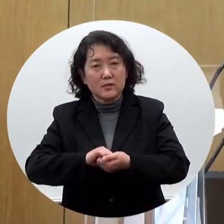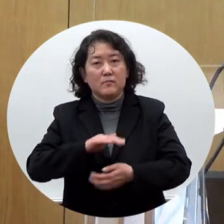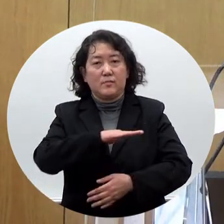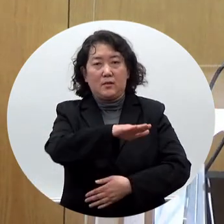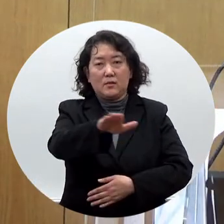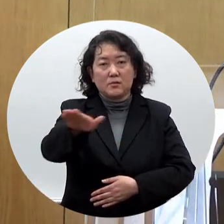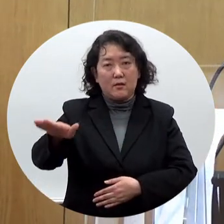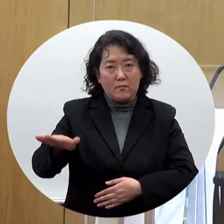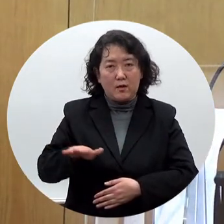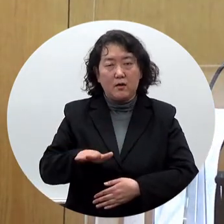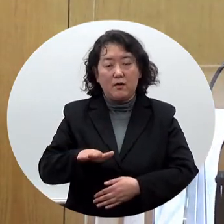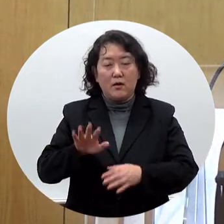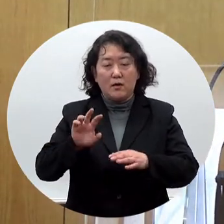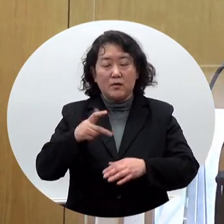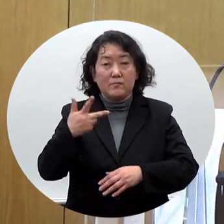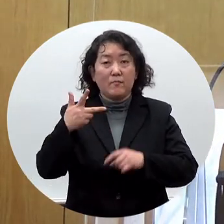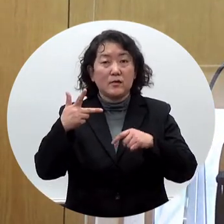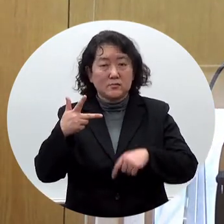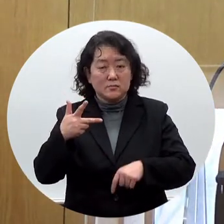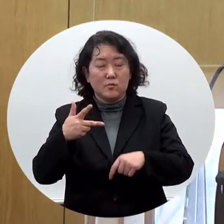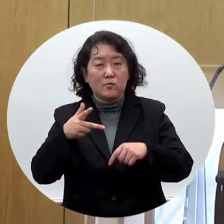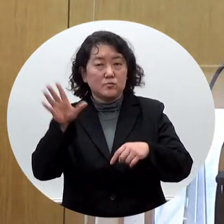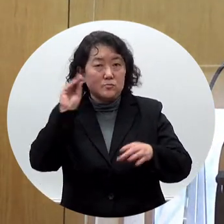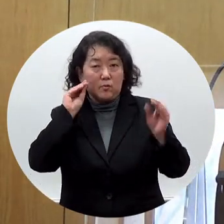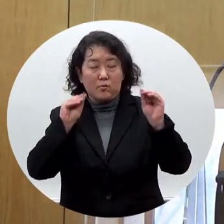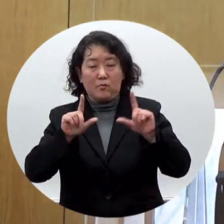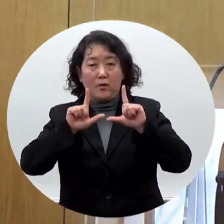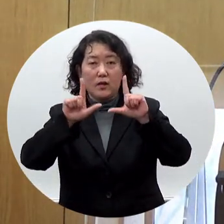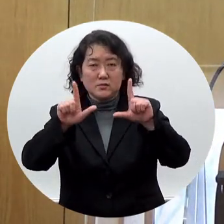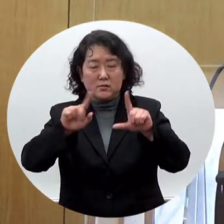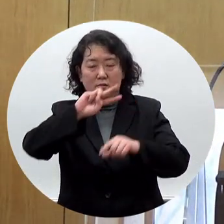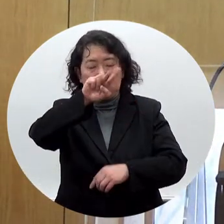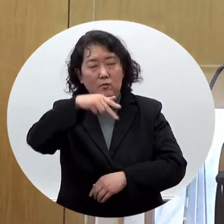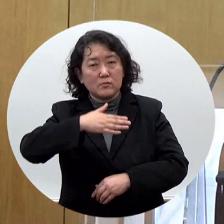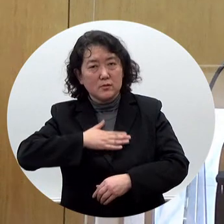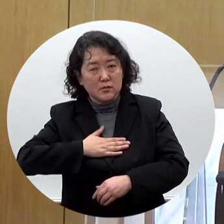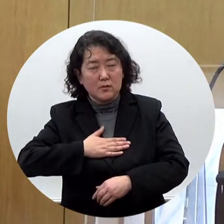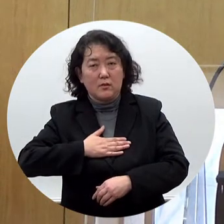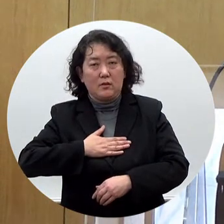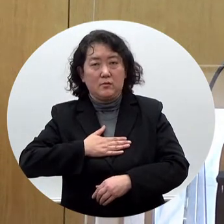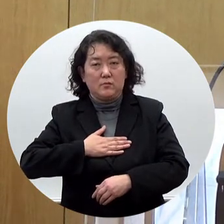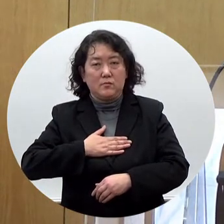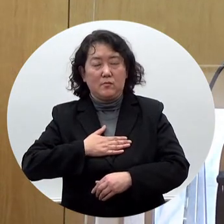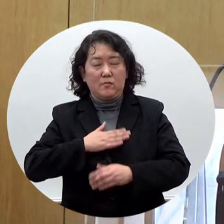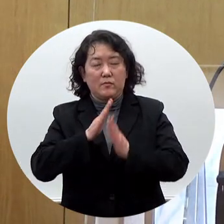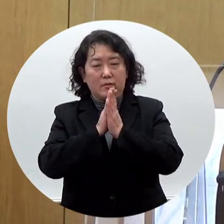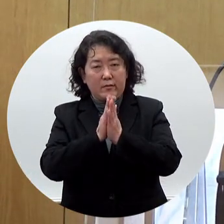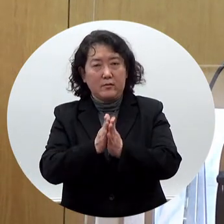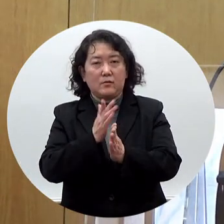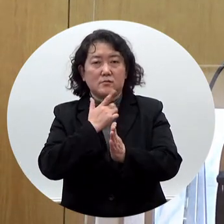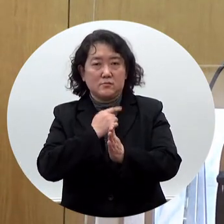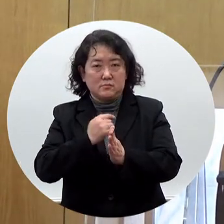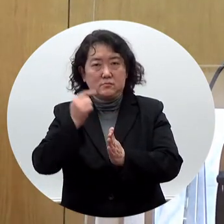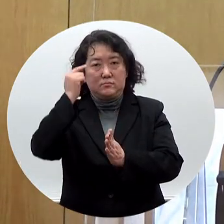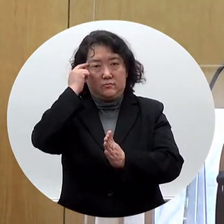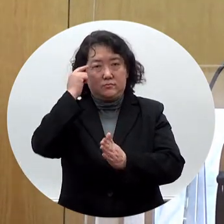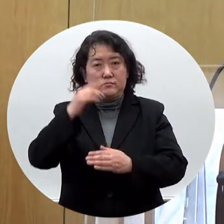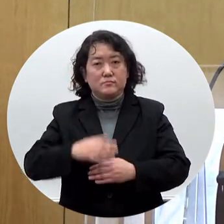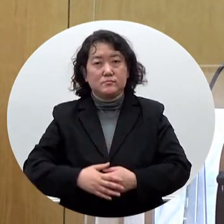かれましては本市の情報発信にご理解を賜りますようお願いを申し上げておきたいというふうに思います